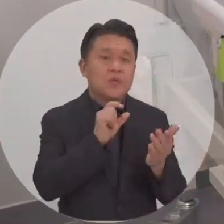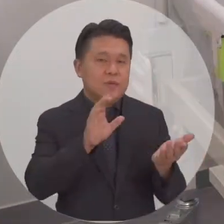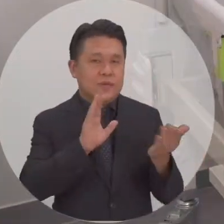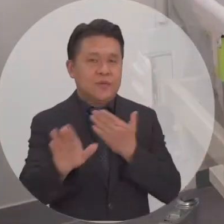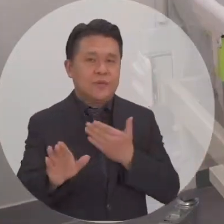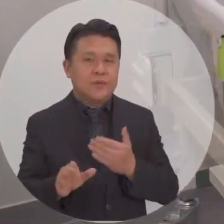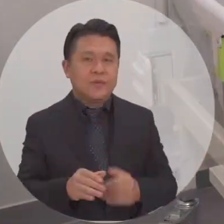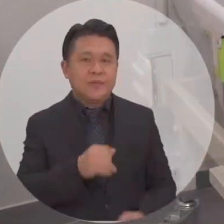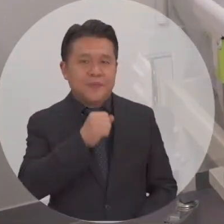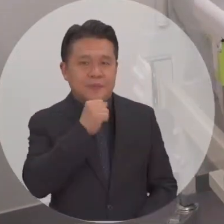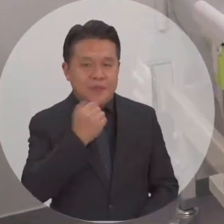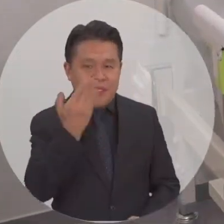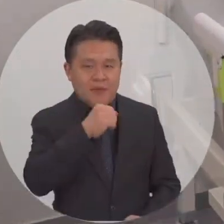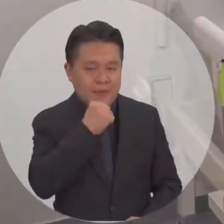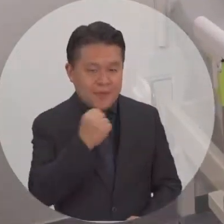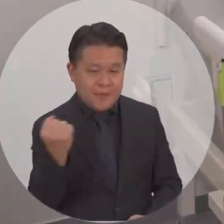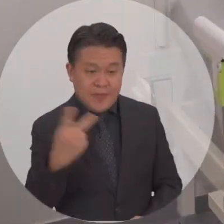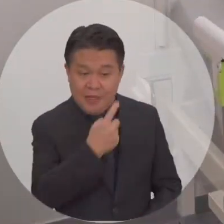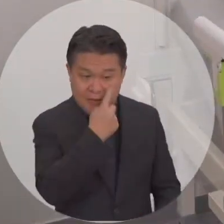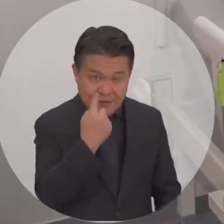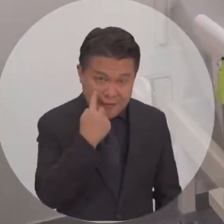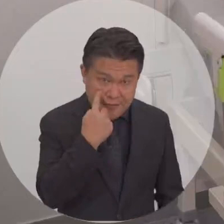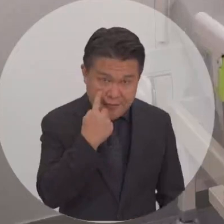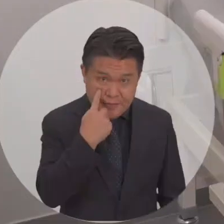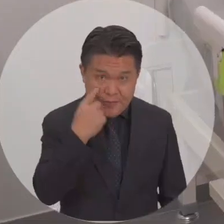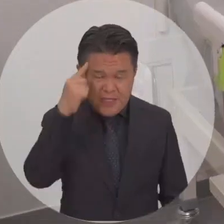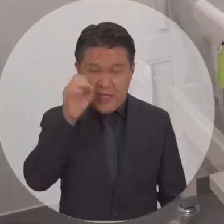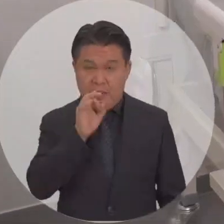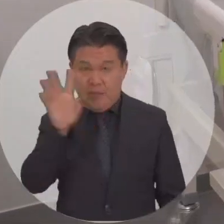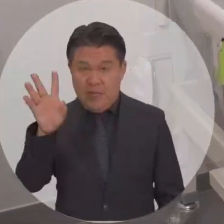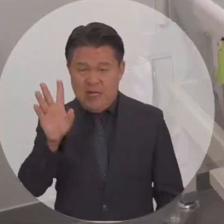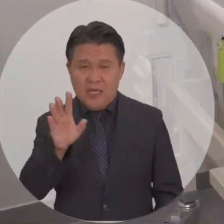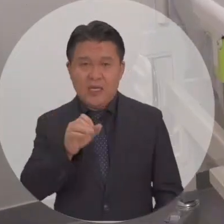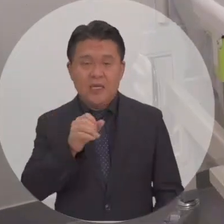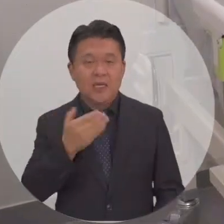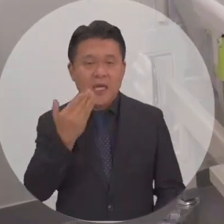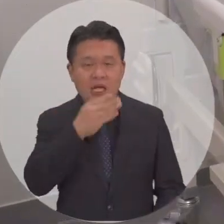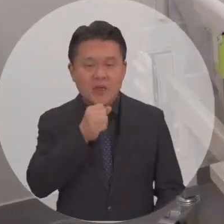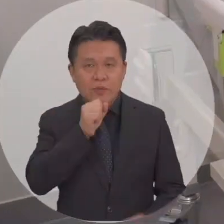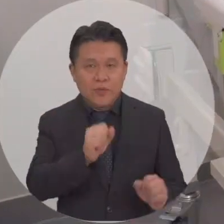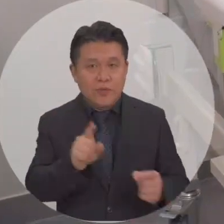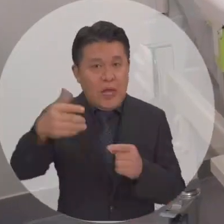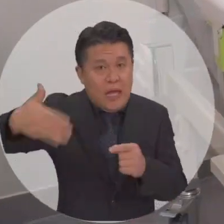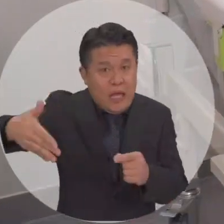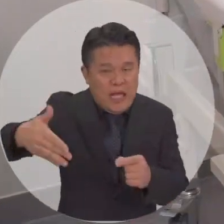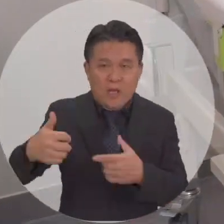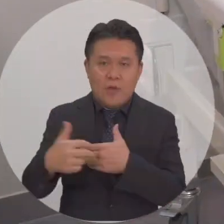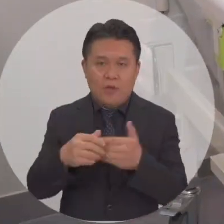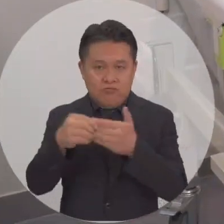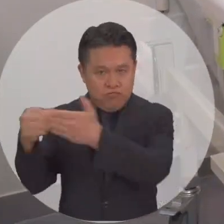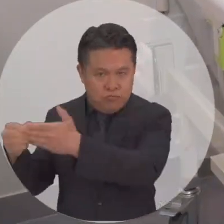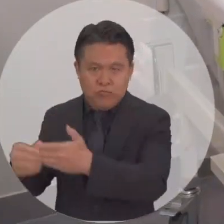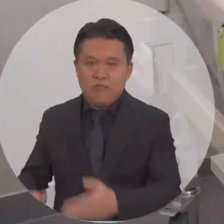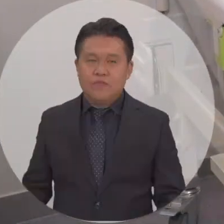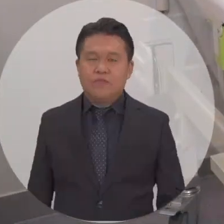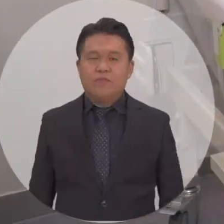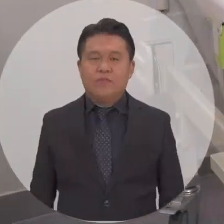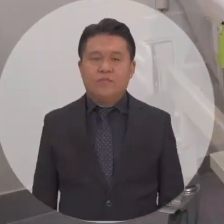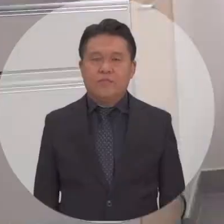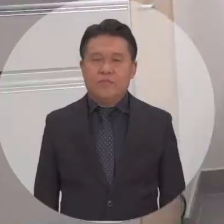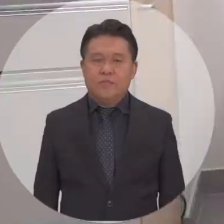15분 정도 후 혈당을 확인합니다. 의식이 없거나 혈당이 올라가지 않는 경우 곧바로 병원으로